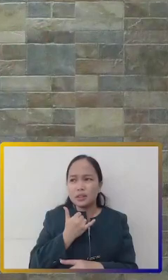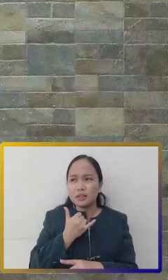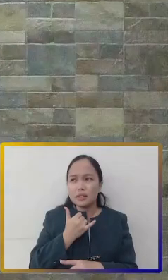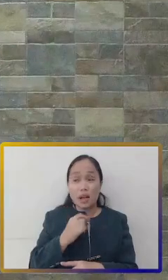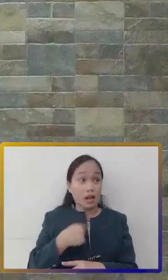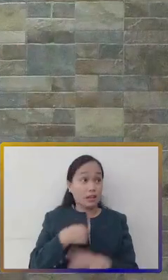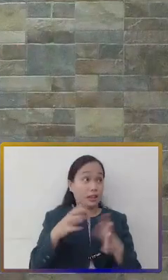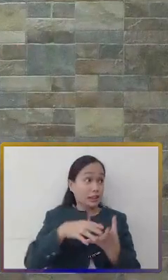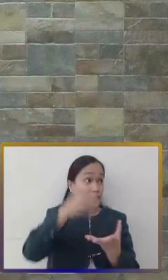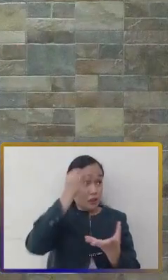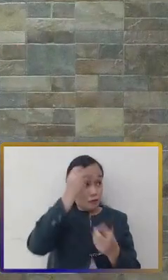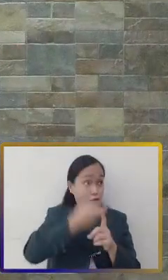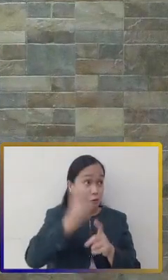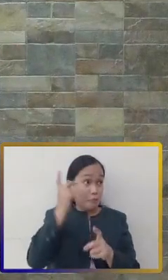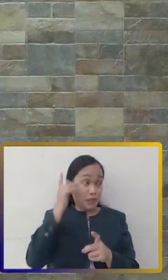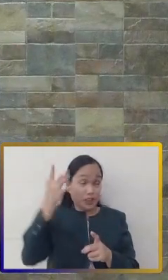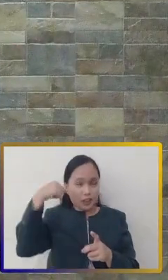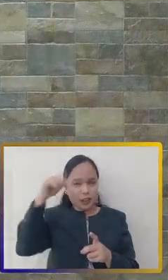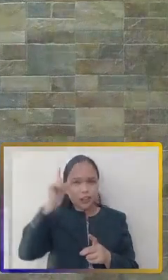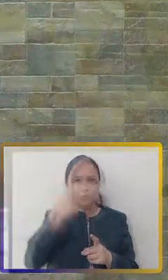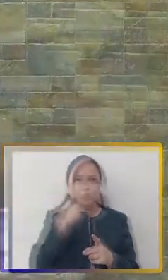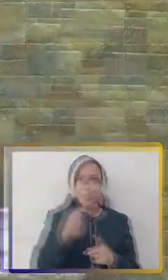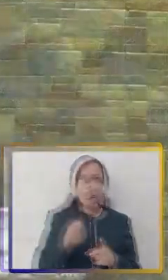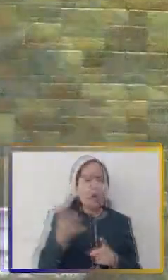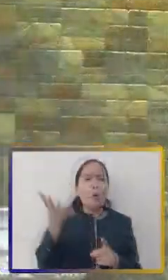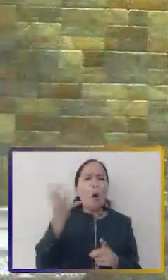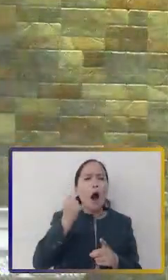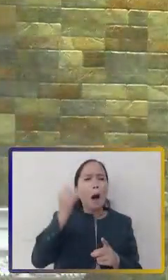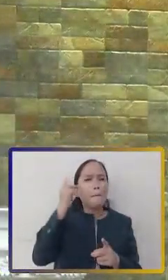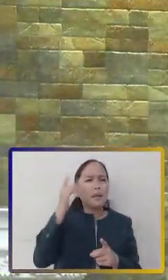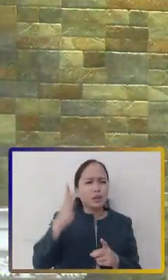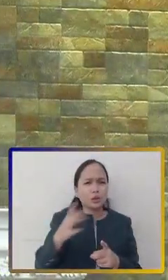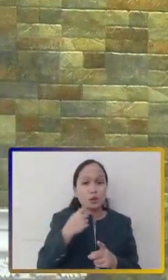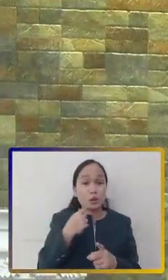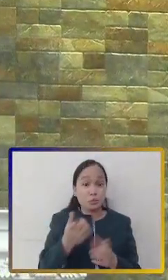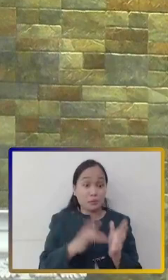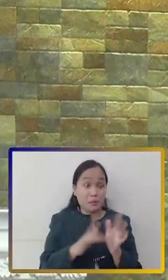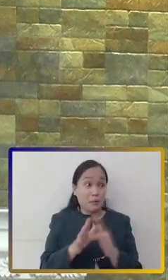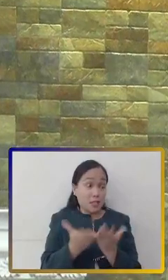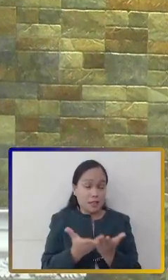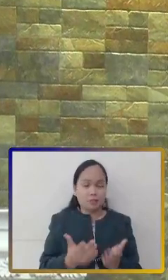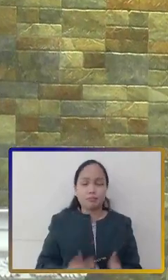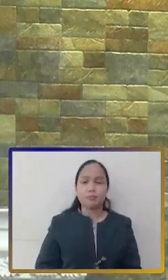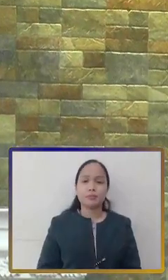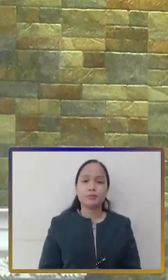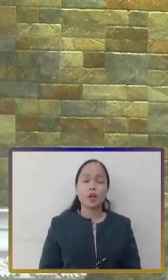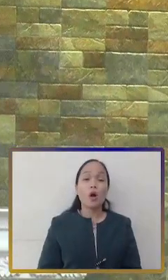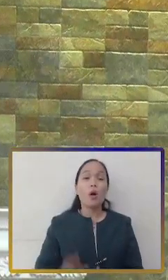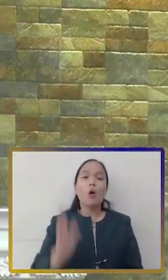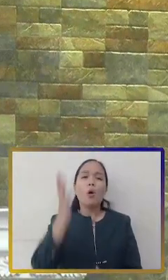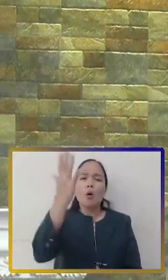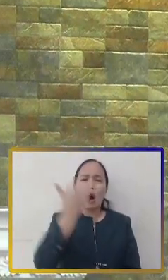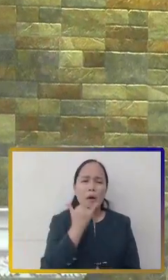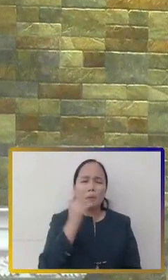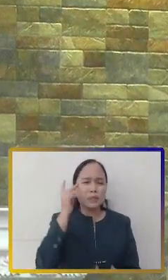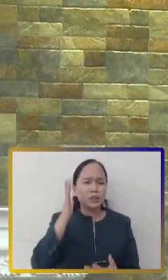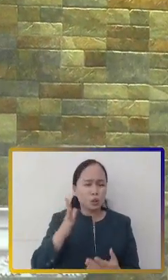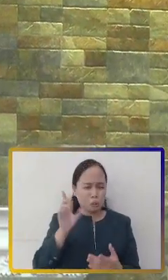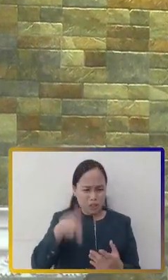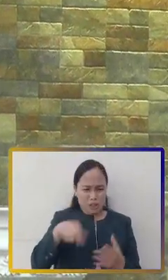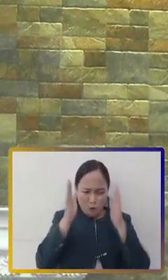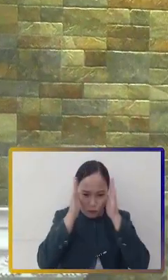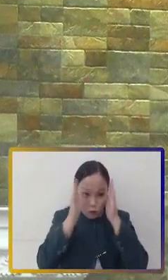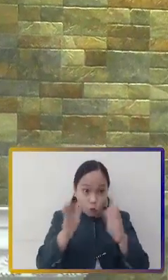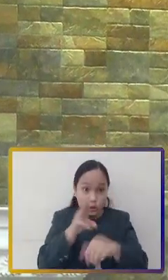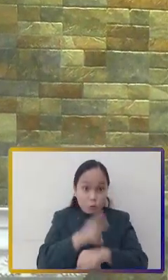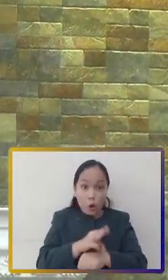kay Pastor Hill, tinuro yan. It, the reason kung bakit ang pastor, nasa Bible po yan, it should only be focused on the ministry at